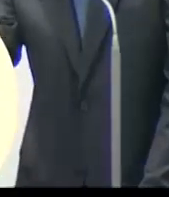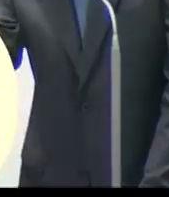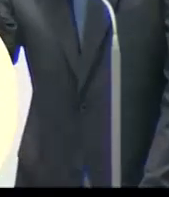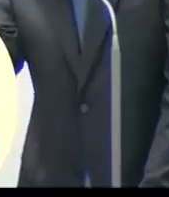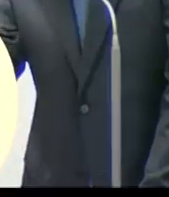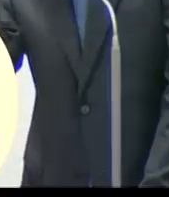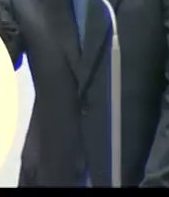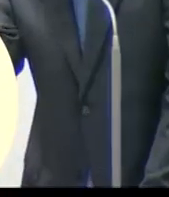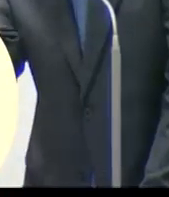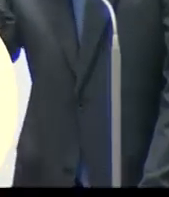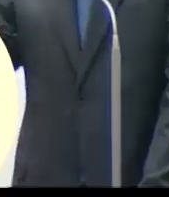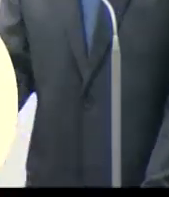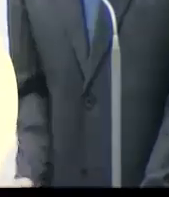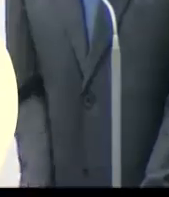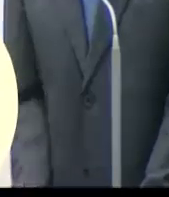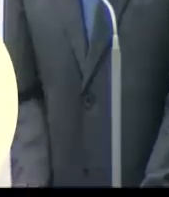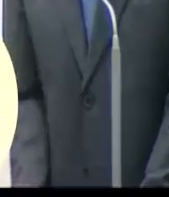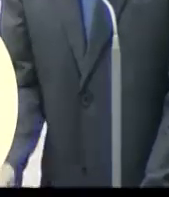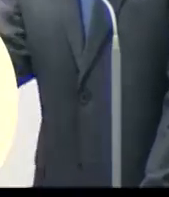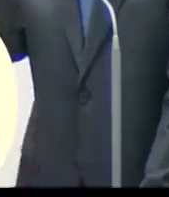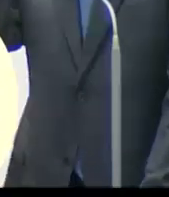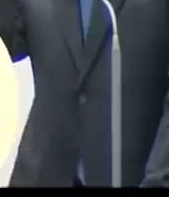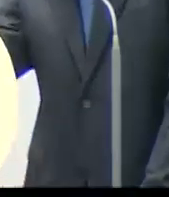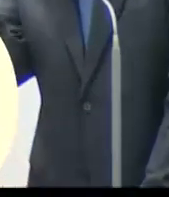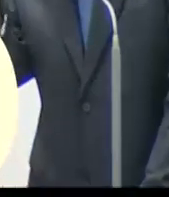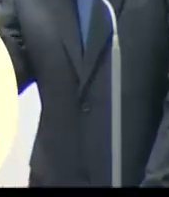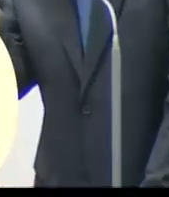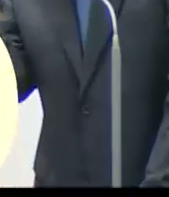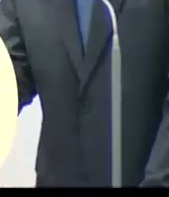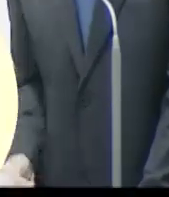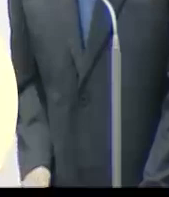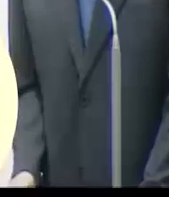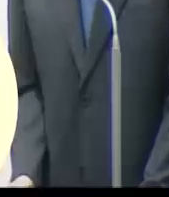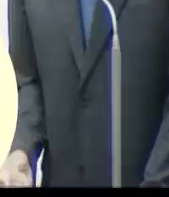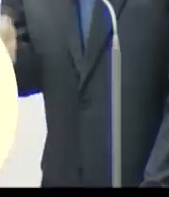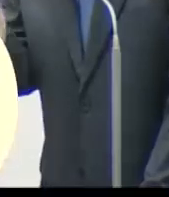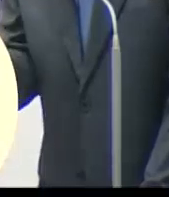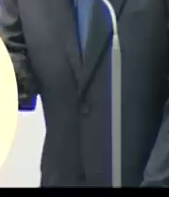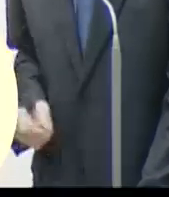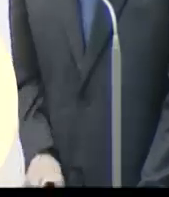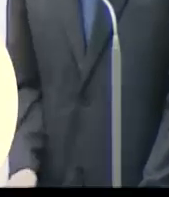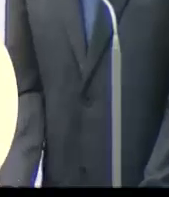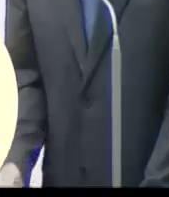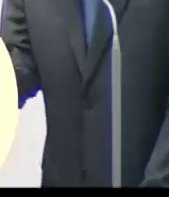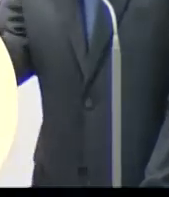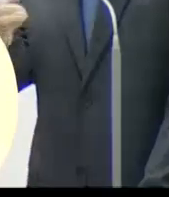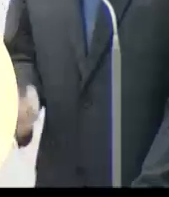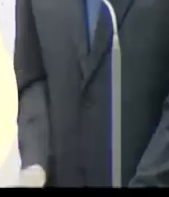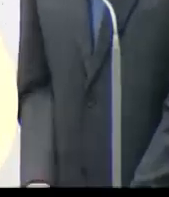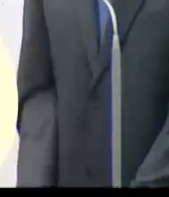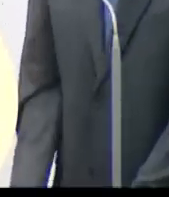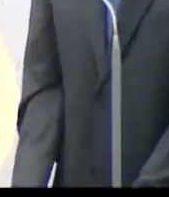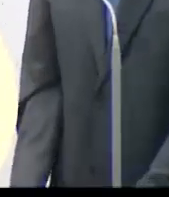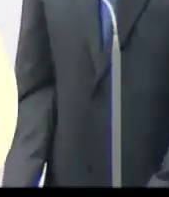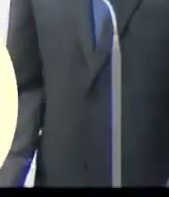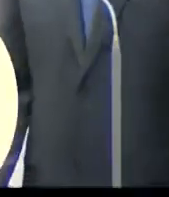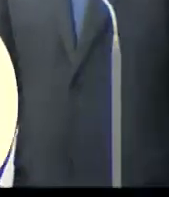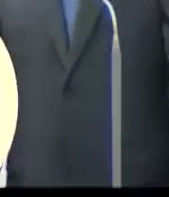过660块，安尼叫做2.66啦。大市长，你请坐啦。